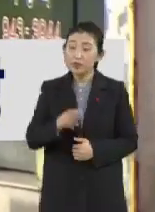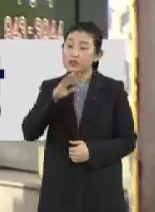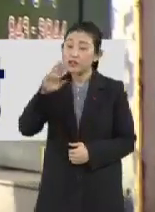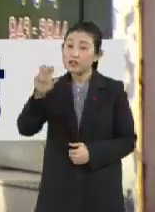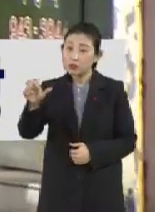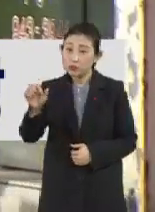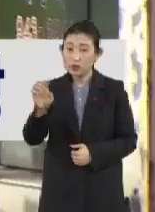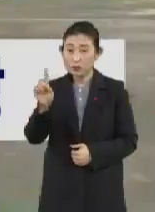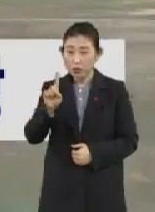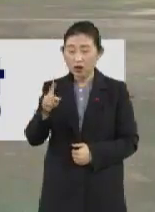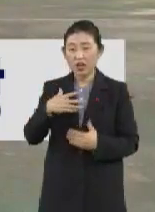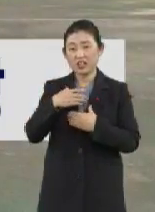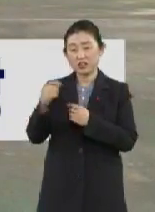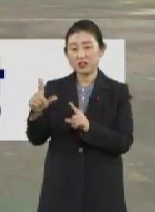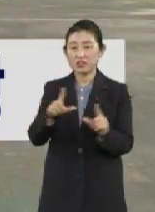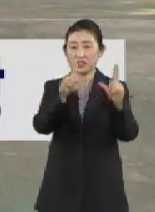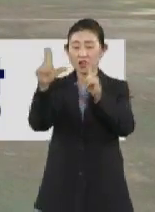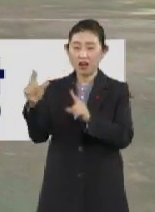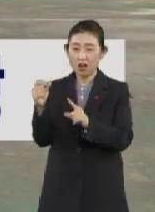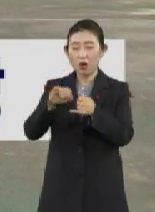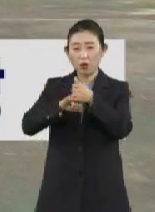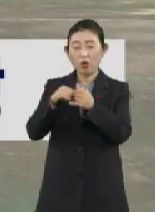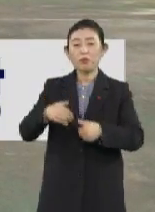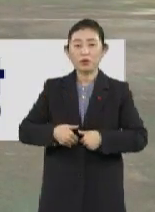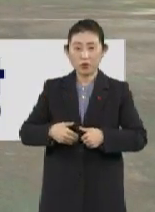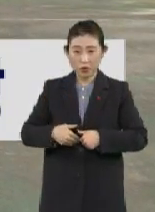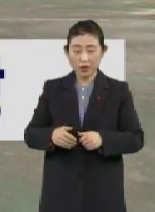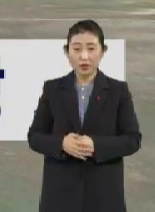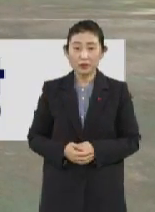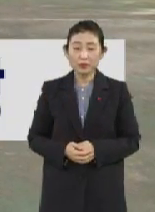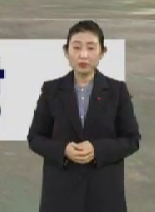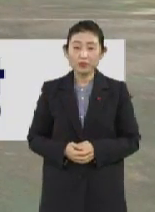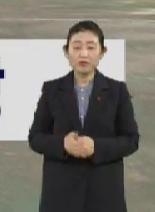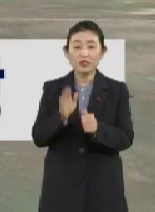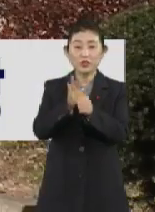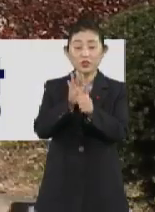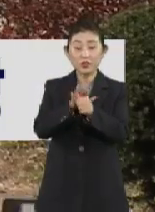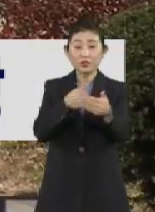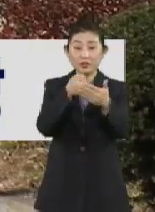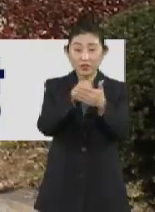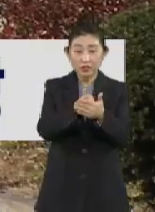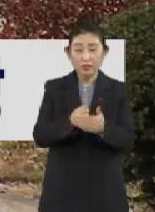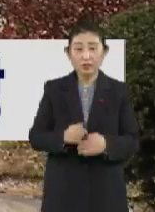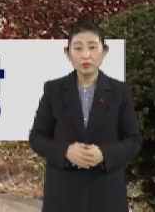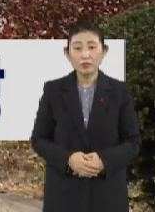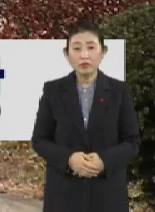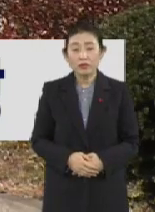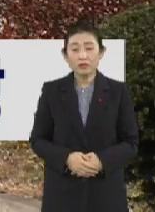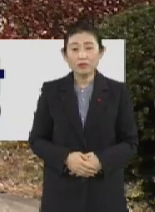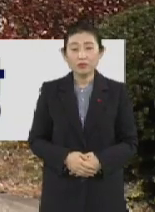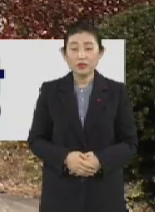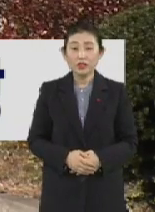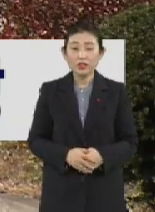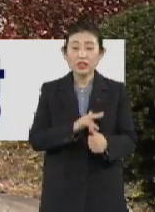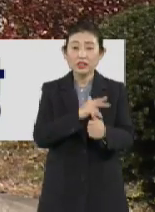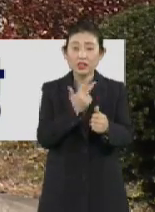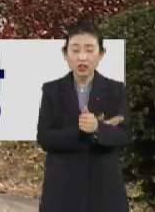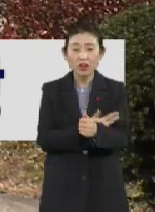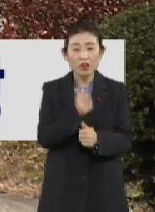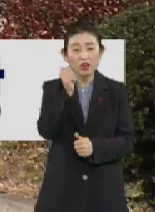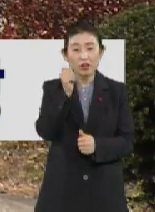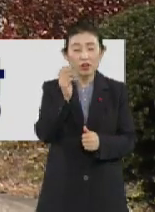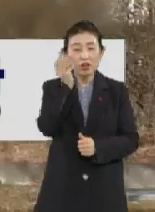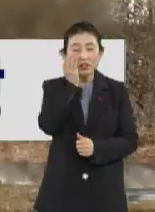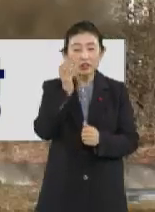35세 는 안정적 생활 기반이 절실한 시기 로 지원 대상으로 선정했다고 밝혔습니다 지원자격은 청양군 에